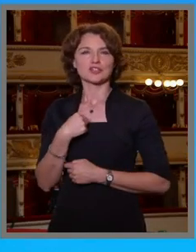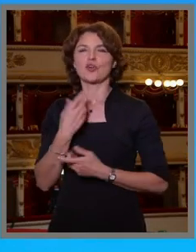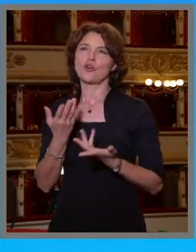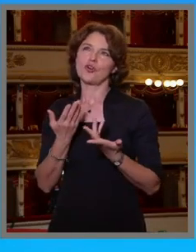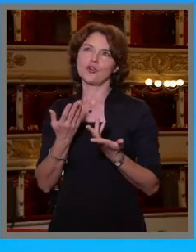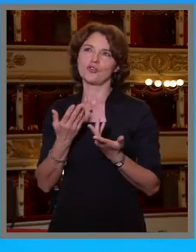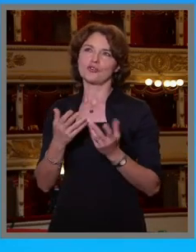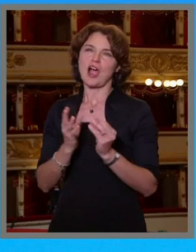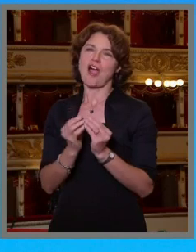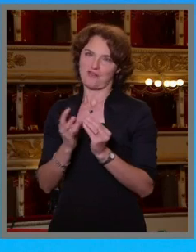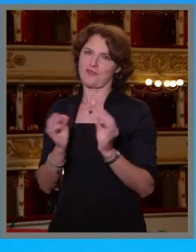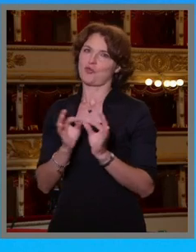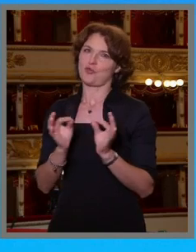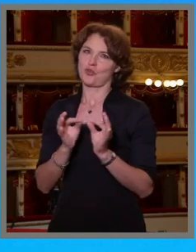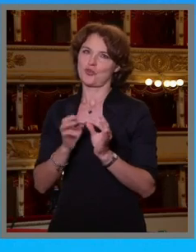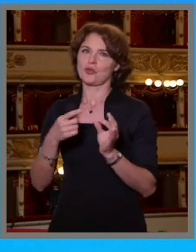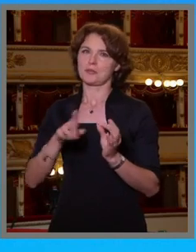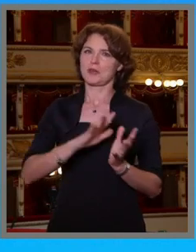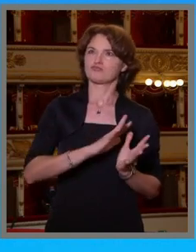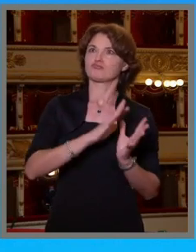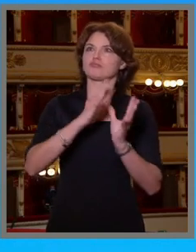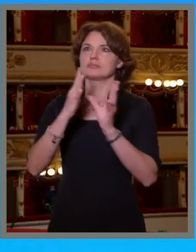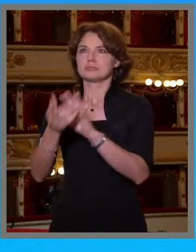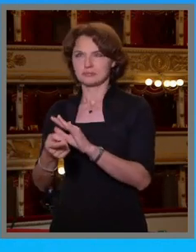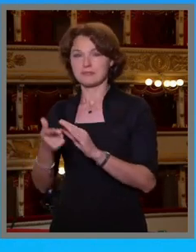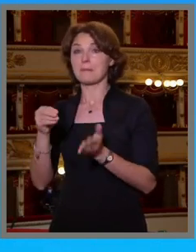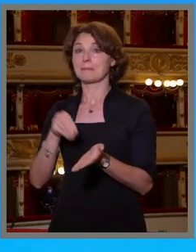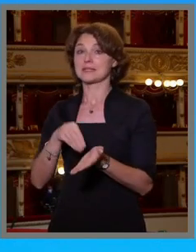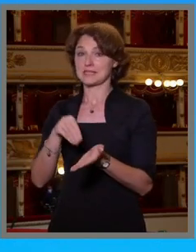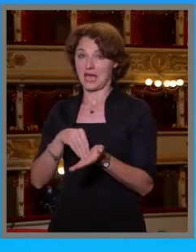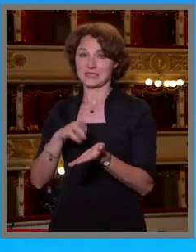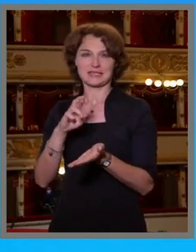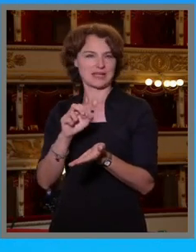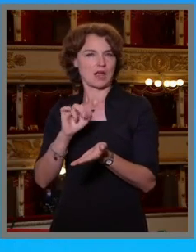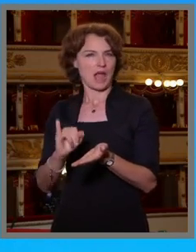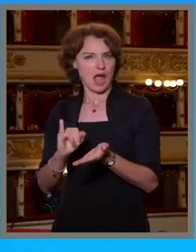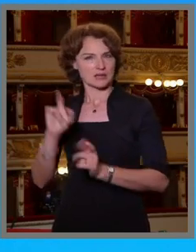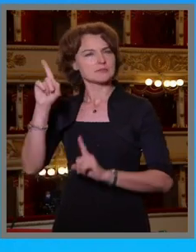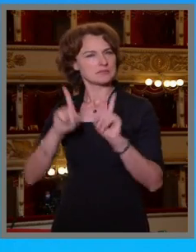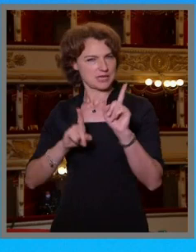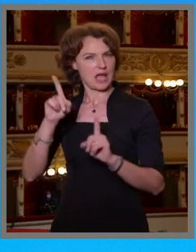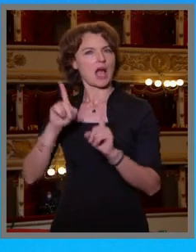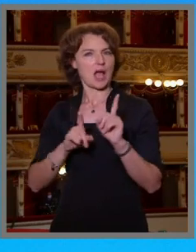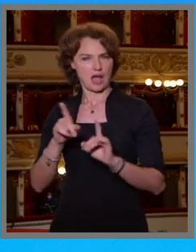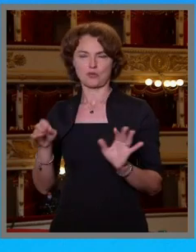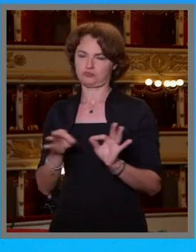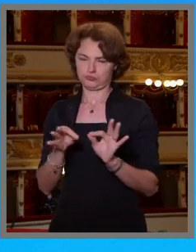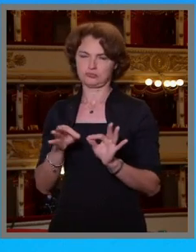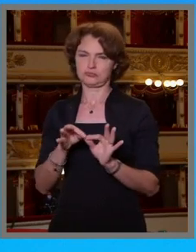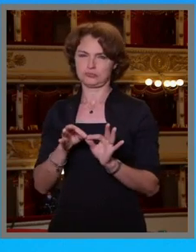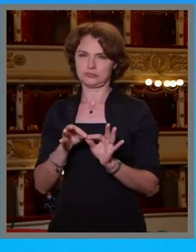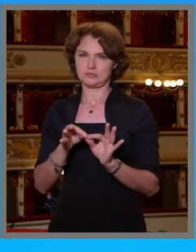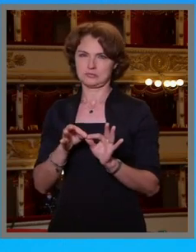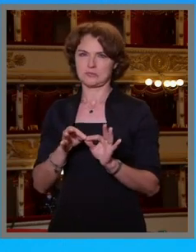rigenerazione della presenza della rai a milano pensando e sperando che non vogliono solamente dire